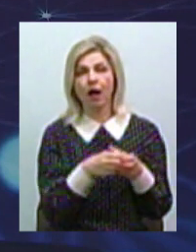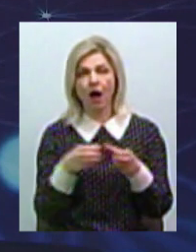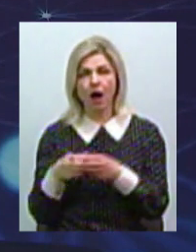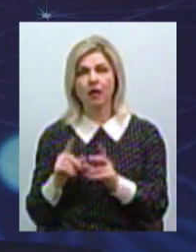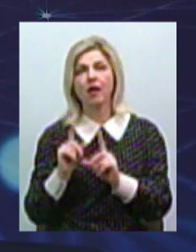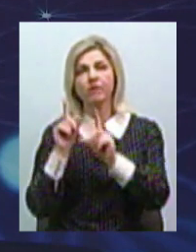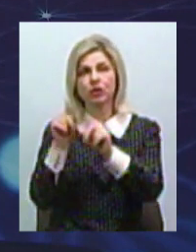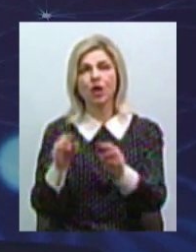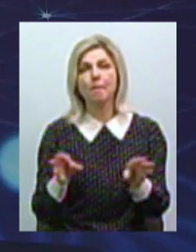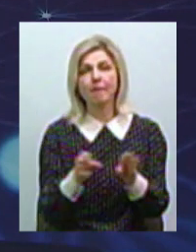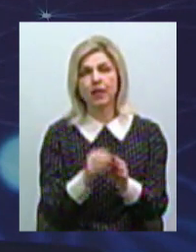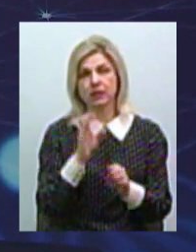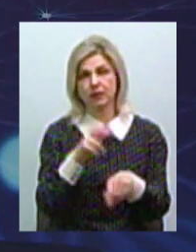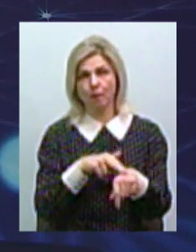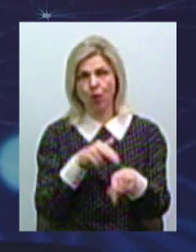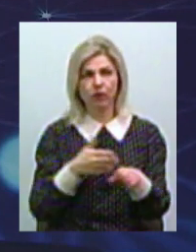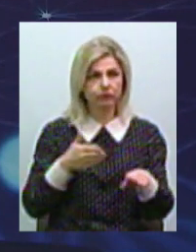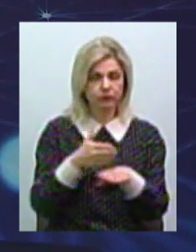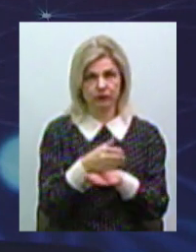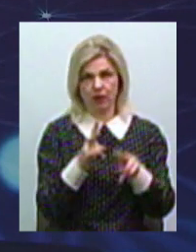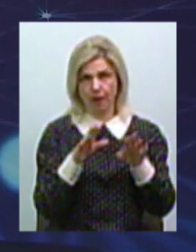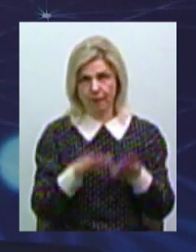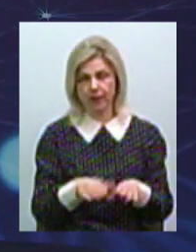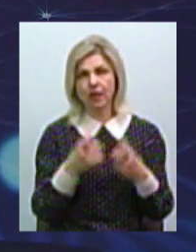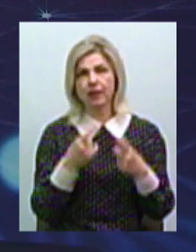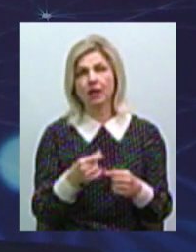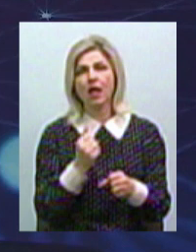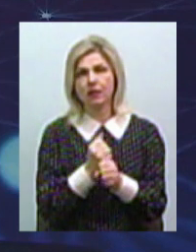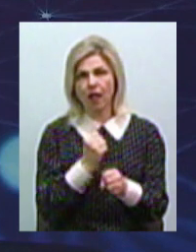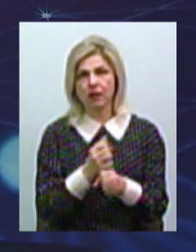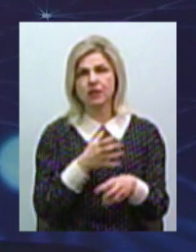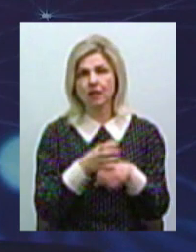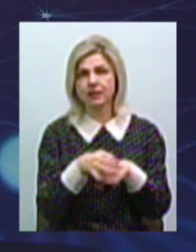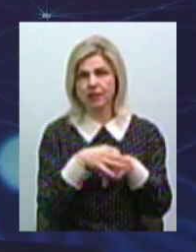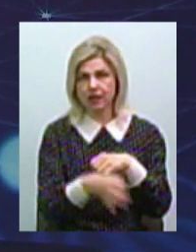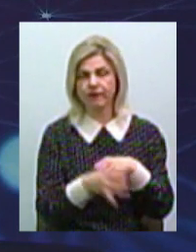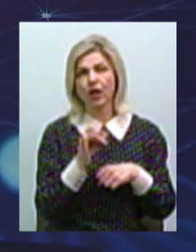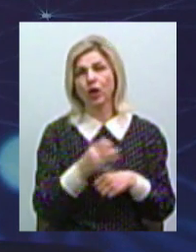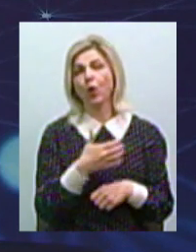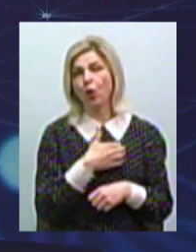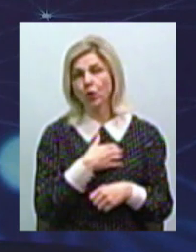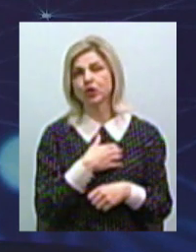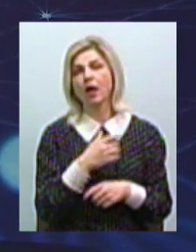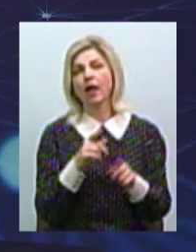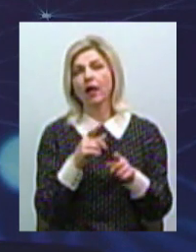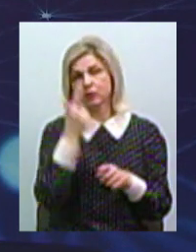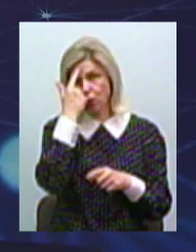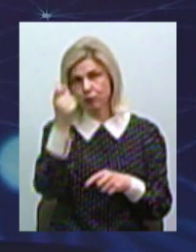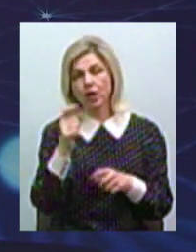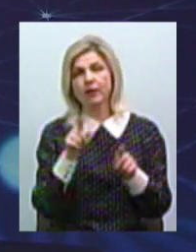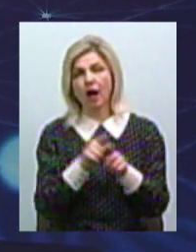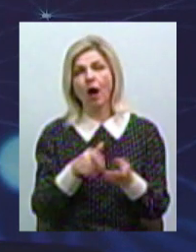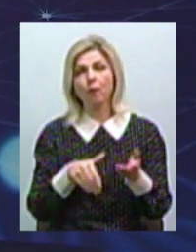з органами поліції до місця вчинення домашнього насильства. І хочу наголосити нашим глядачам, що така допомога надається